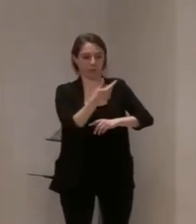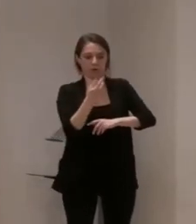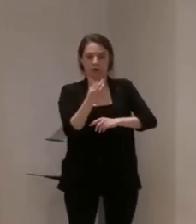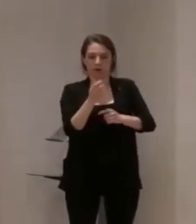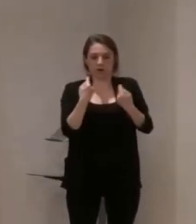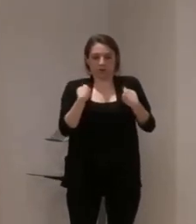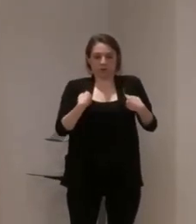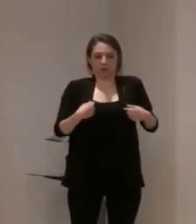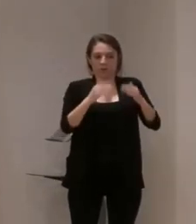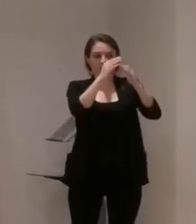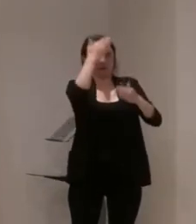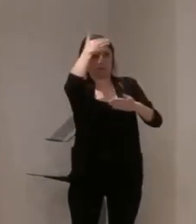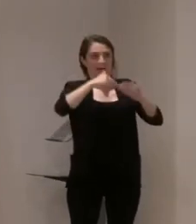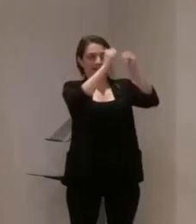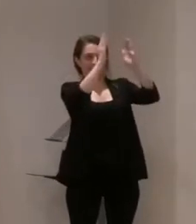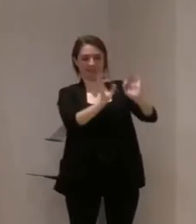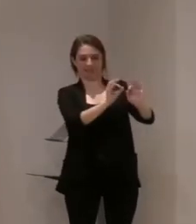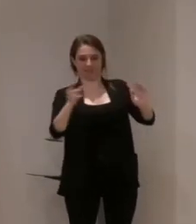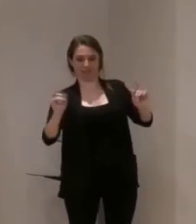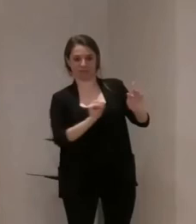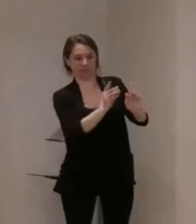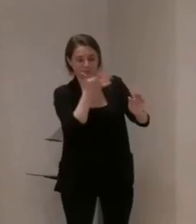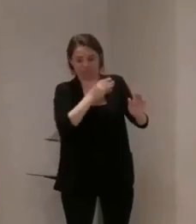només veure aquella façana. Sinó que